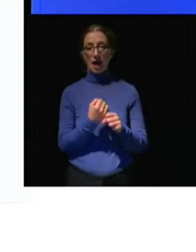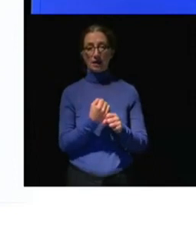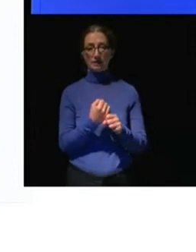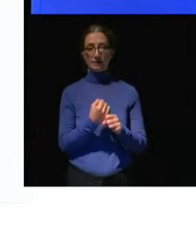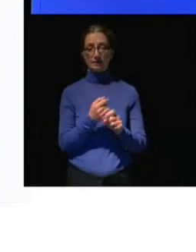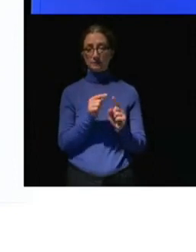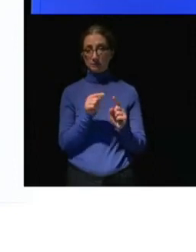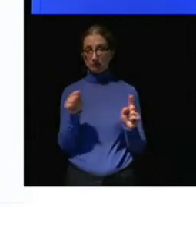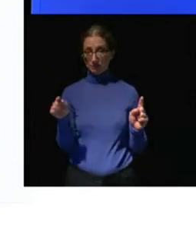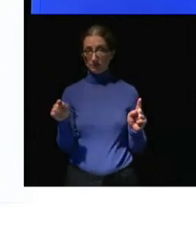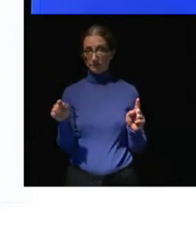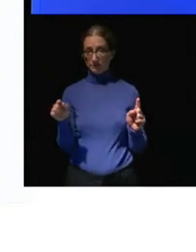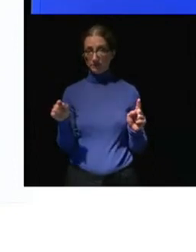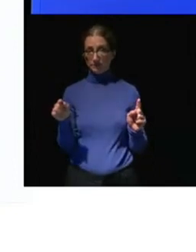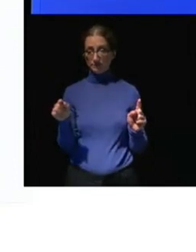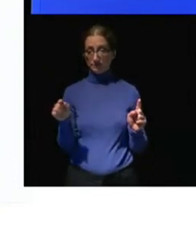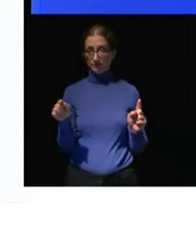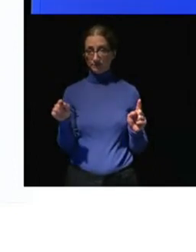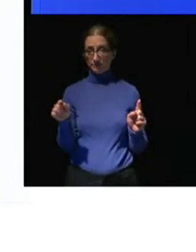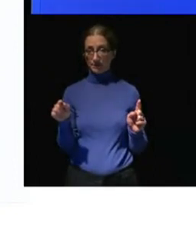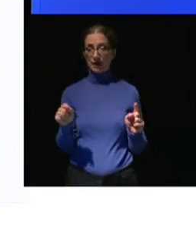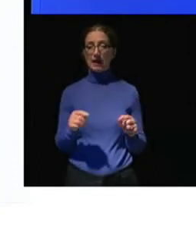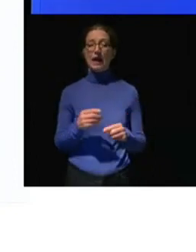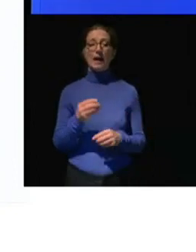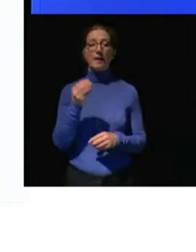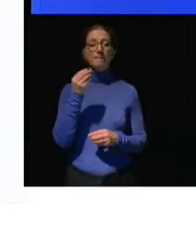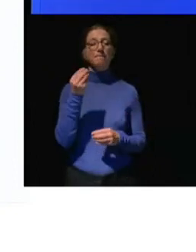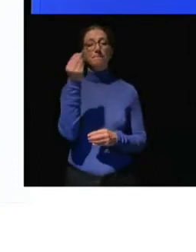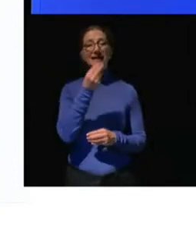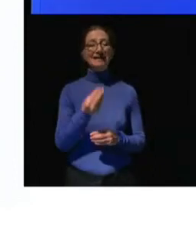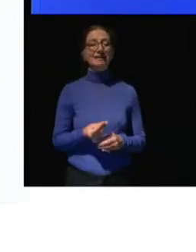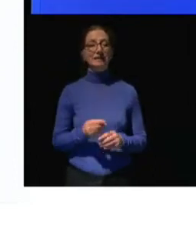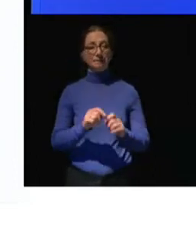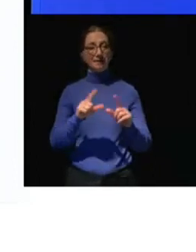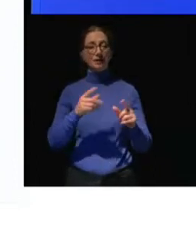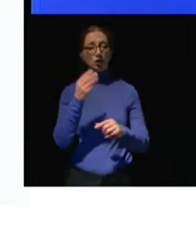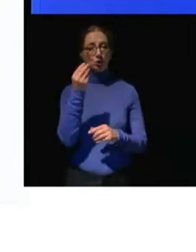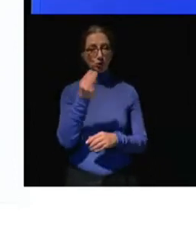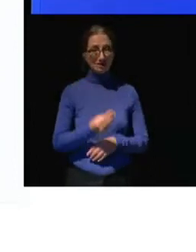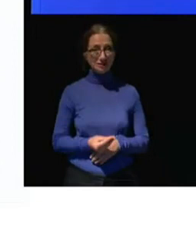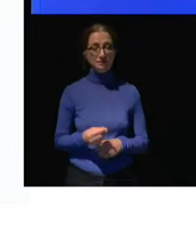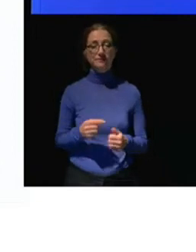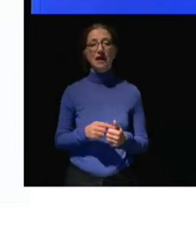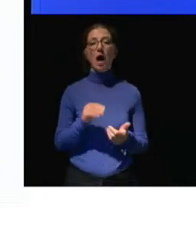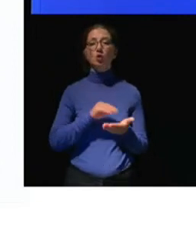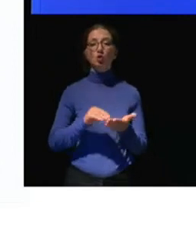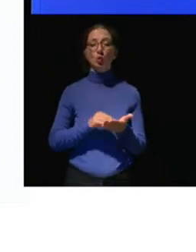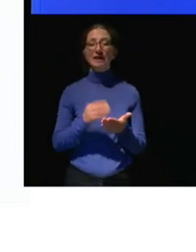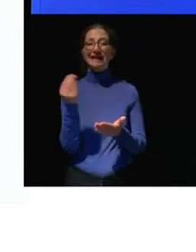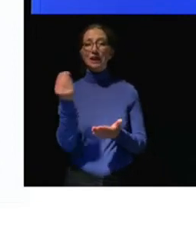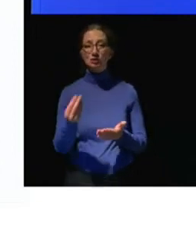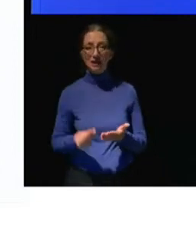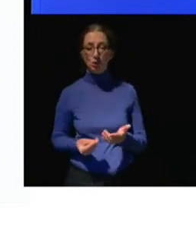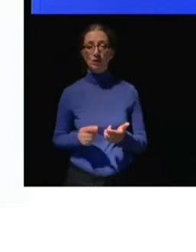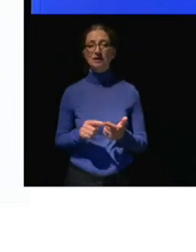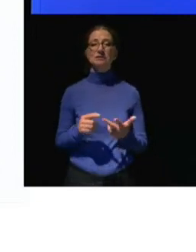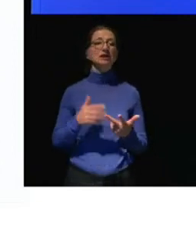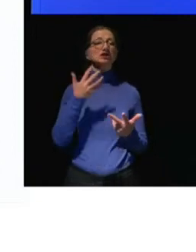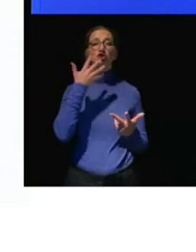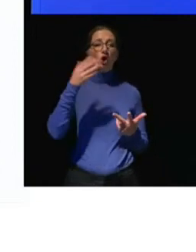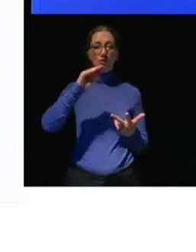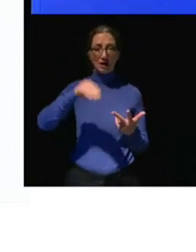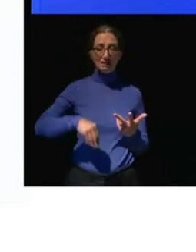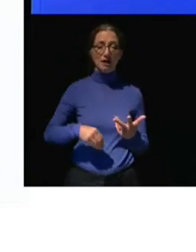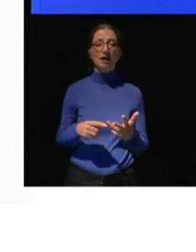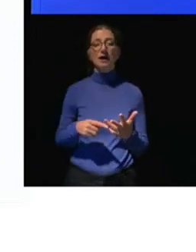Tätigkeitsbereichen unterwegs sind. Das ist einmal die bildende Kunst, das sind AutorInnen und IllustratorInnen, Songwriter,